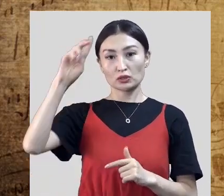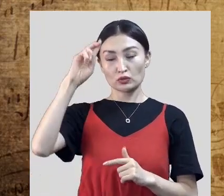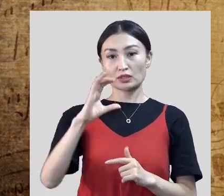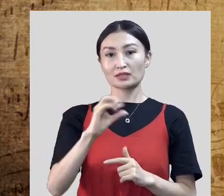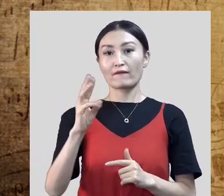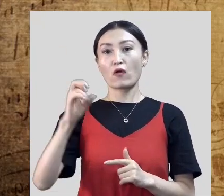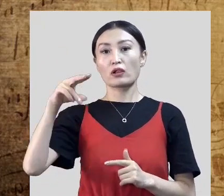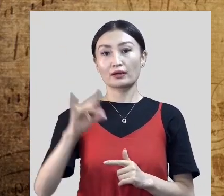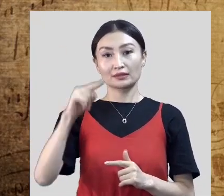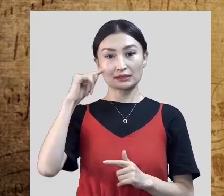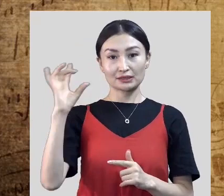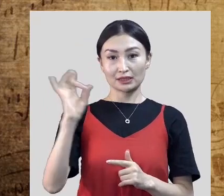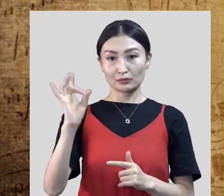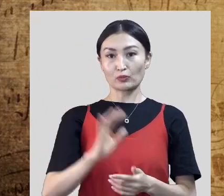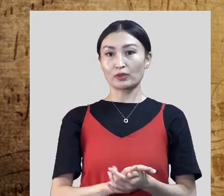символы Кыргызской республики.